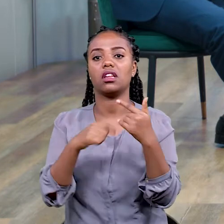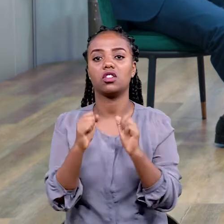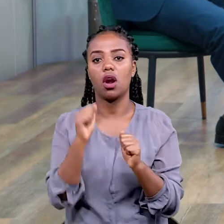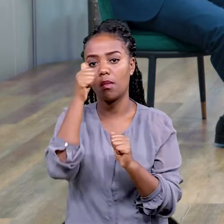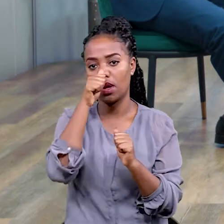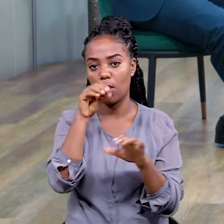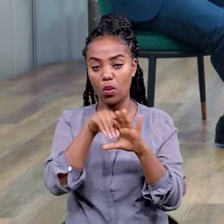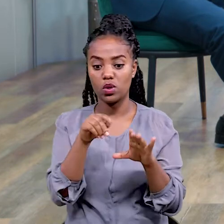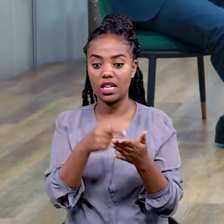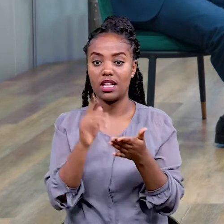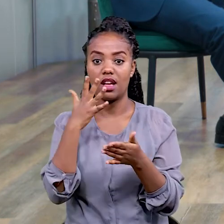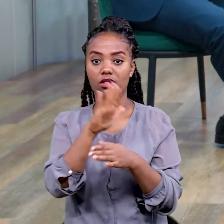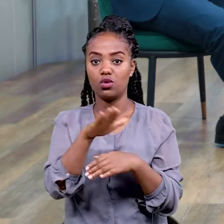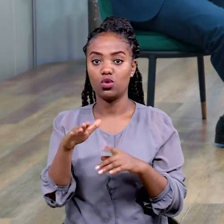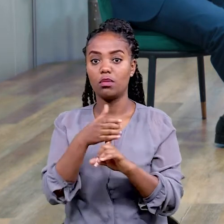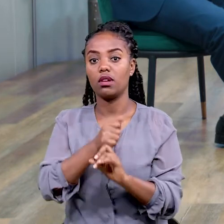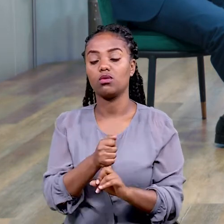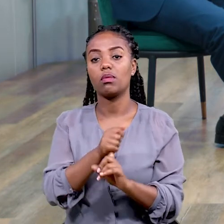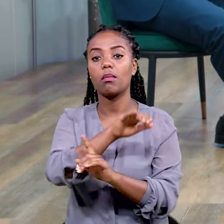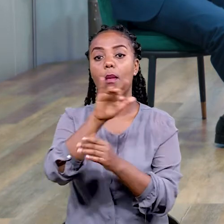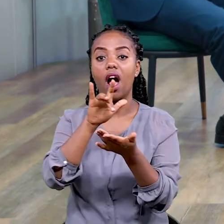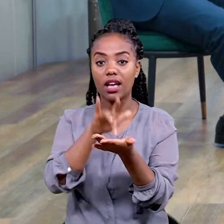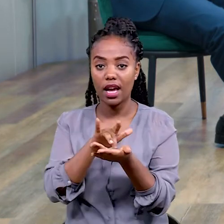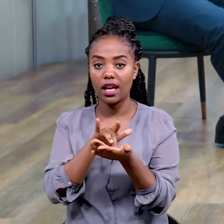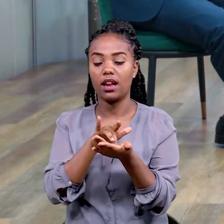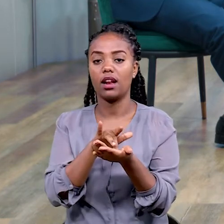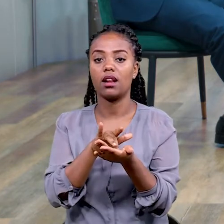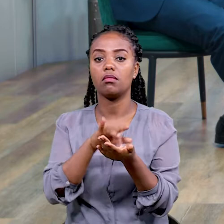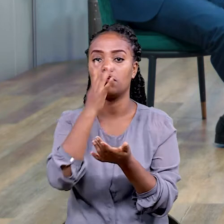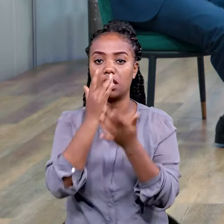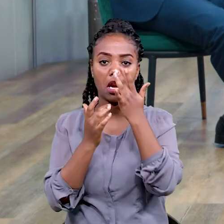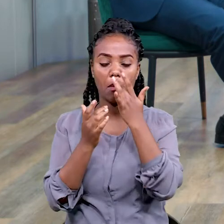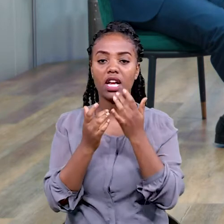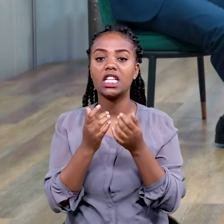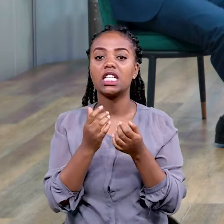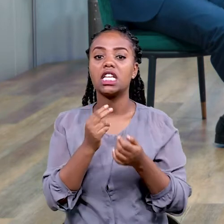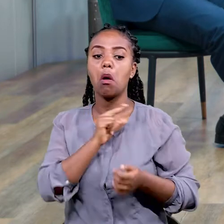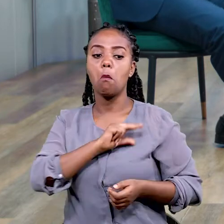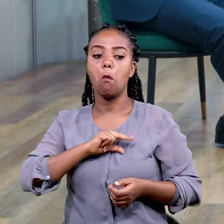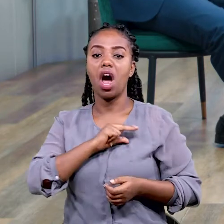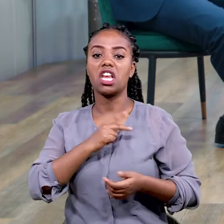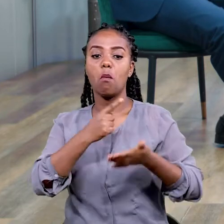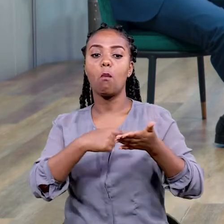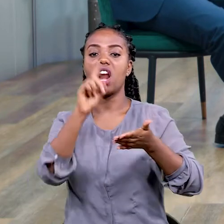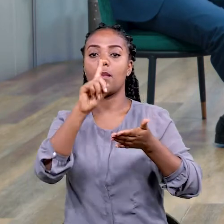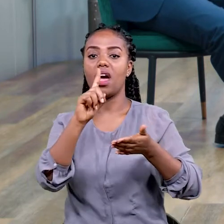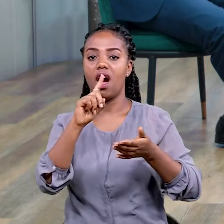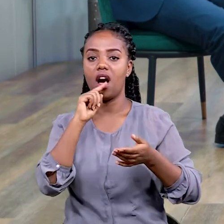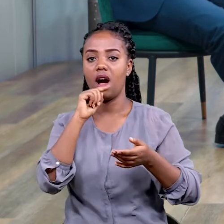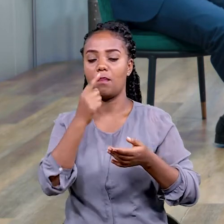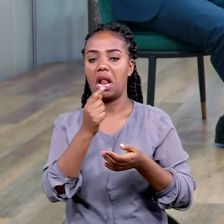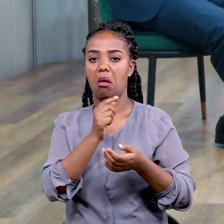ውስጥ እነዚህ አይነት ልጆች የሚያዙበት ማዕከል በተለመደ ጸባይ ማረሚያ የሚል አይነት ስም ያለው